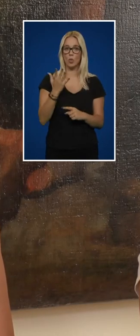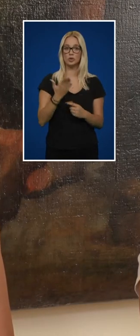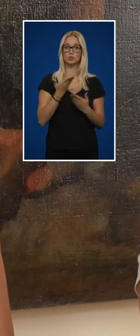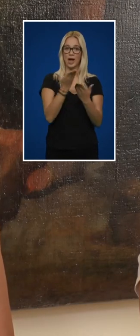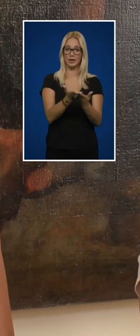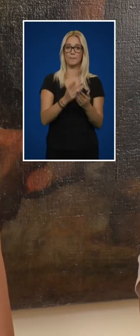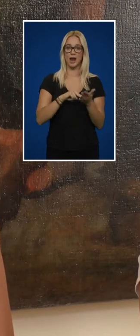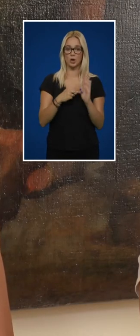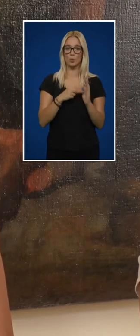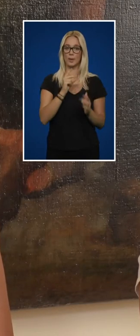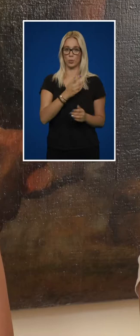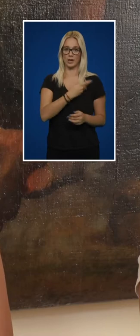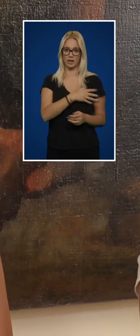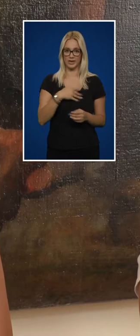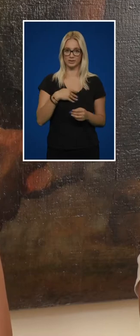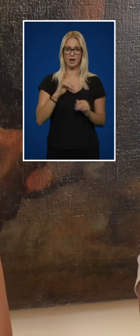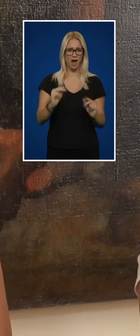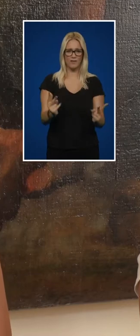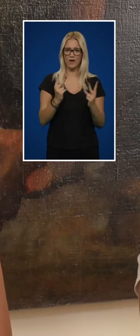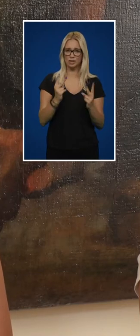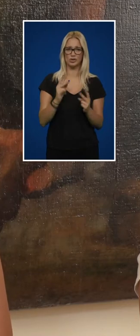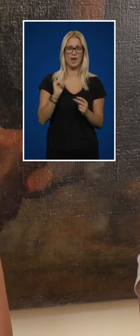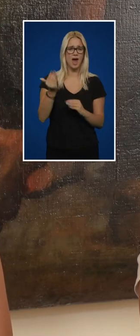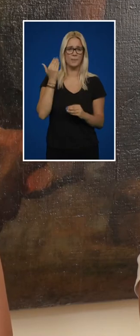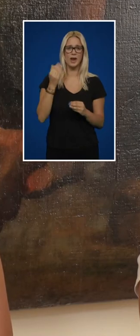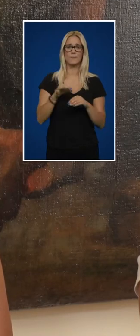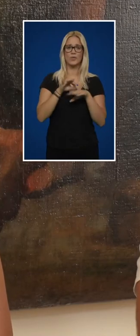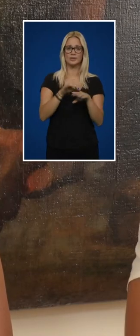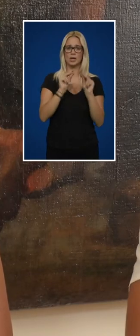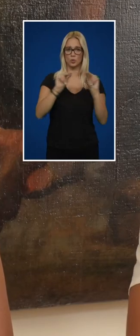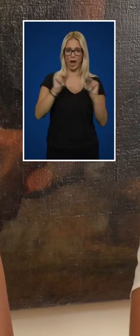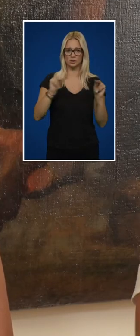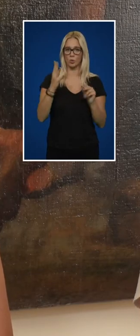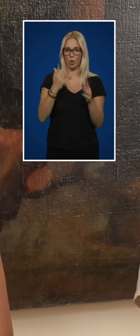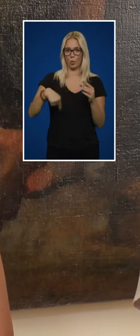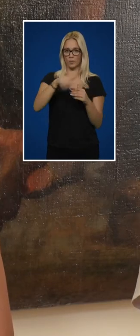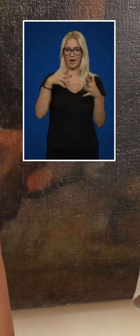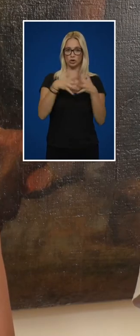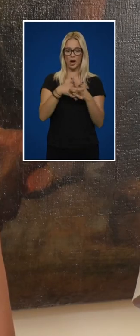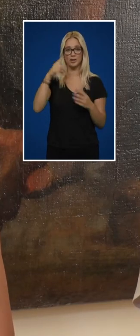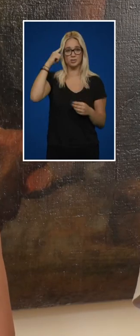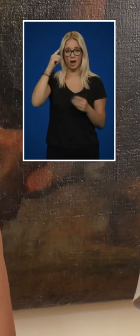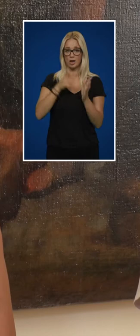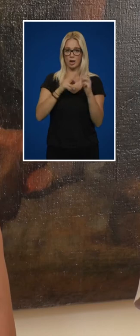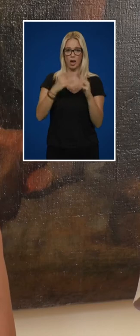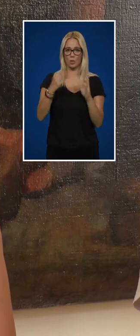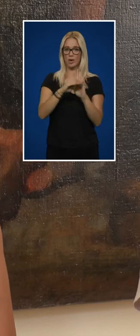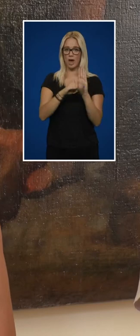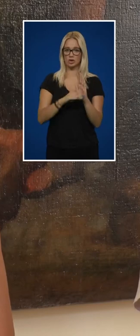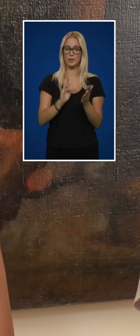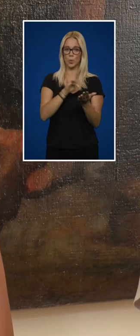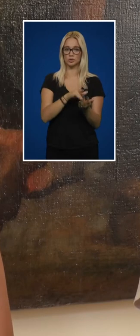Republike Hrvatske, neophodno je najprije provesti edukaciju kako bi građani znali na koji